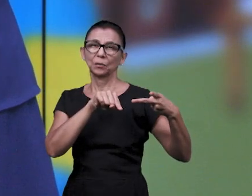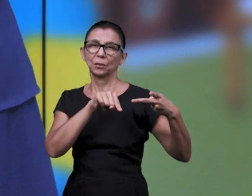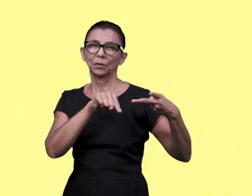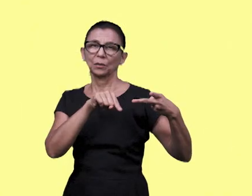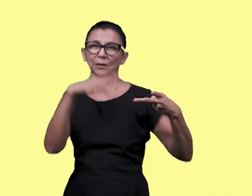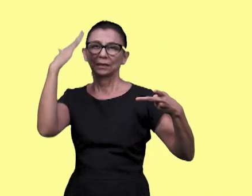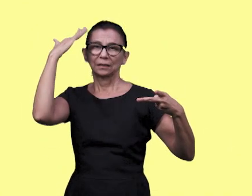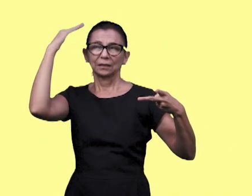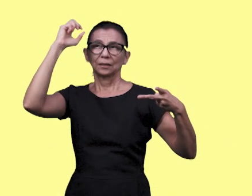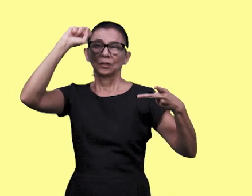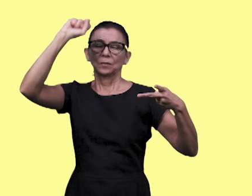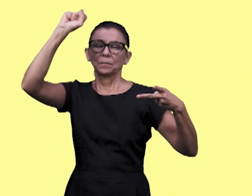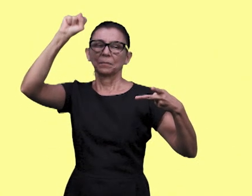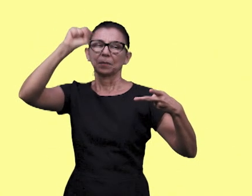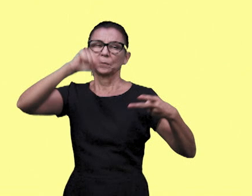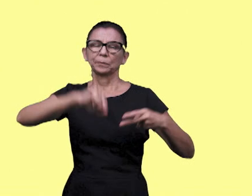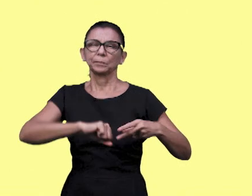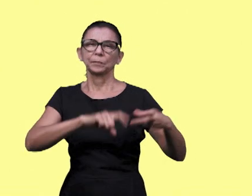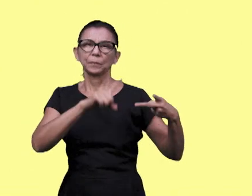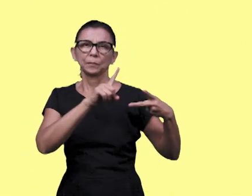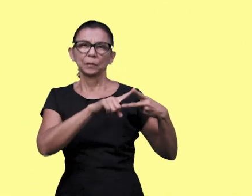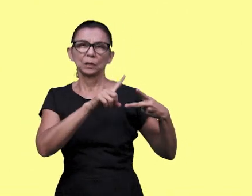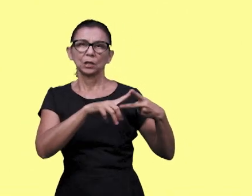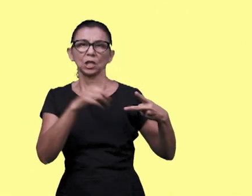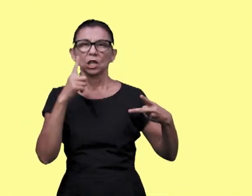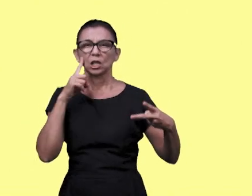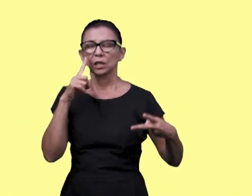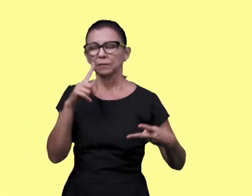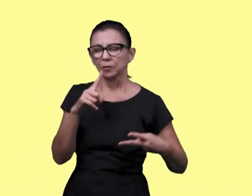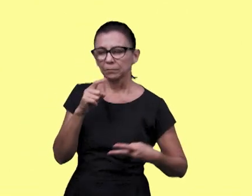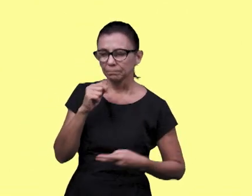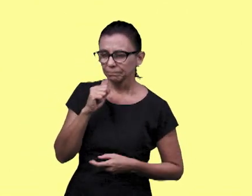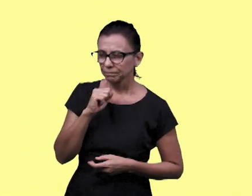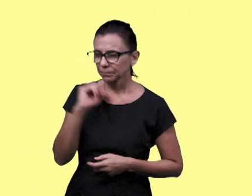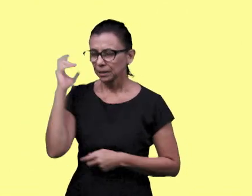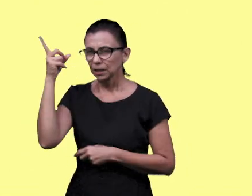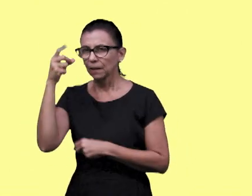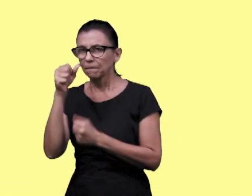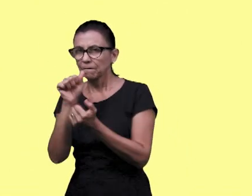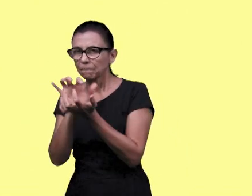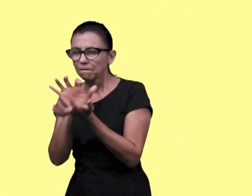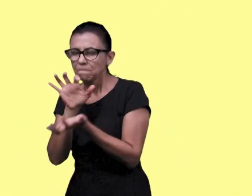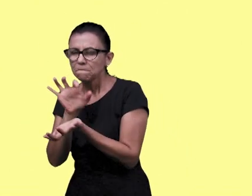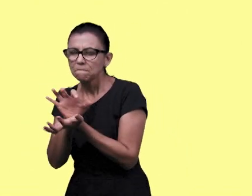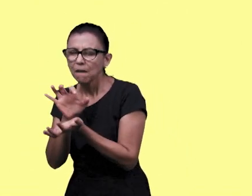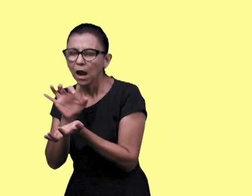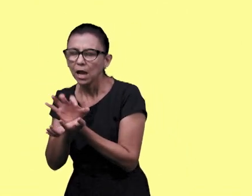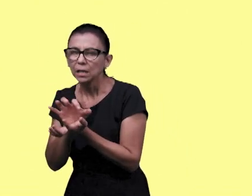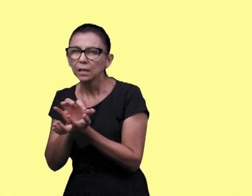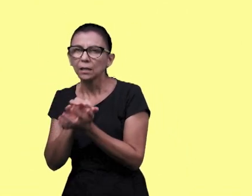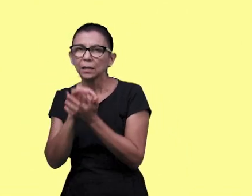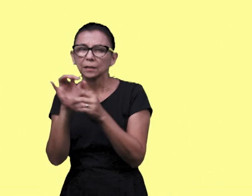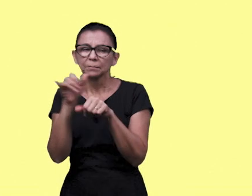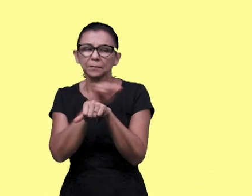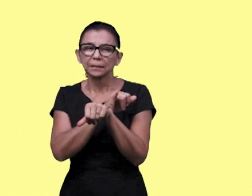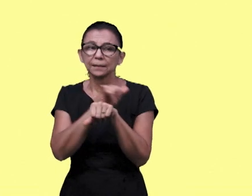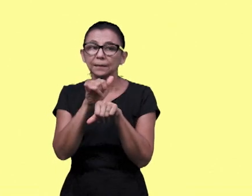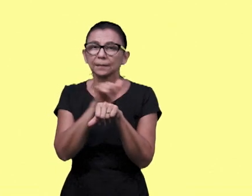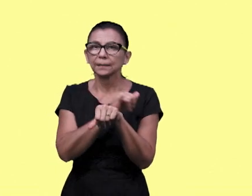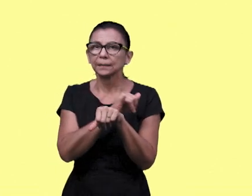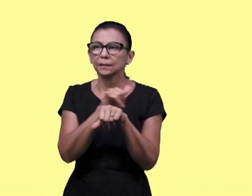Et quand il a vu que David était déjà très vieux, vous savez ce qu'il a fait? Il s'est rassemblé à un groupe